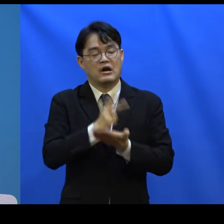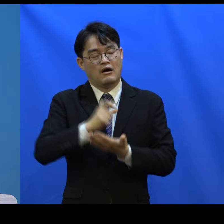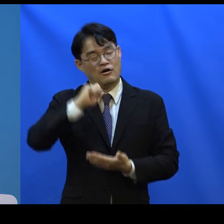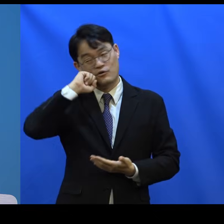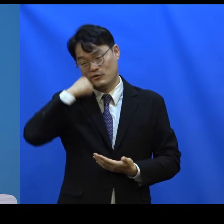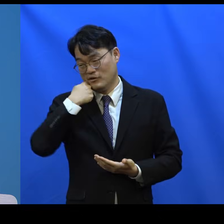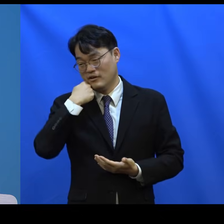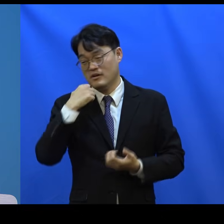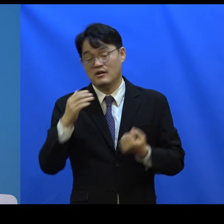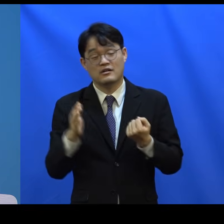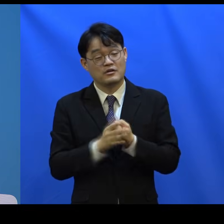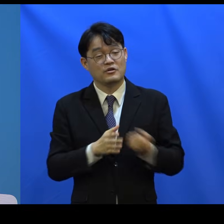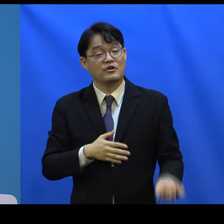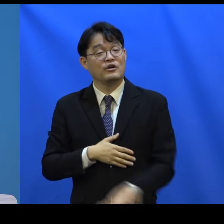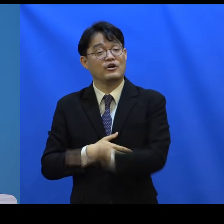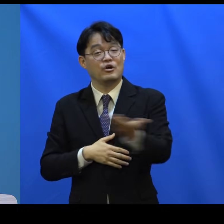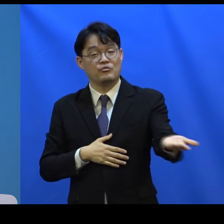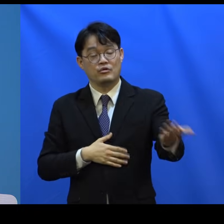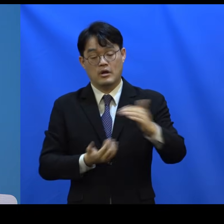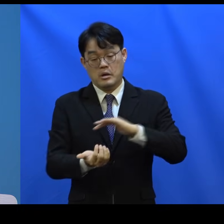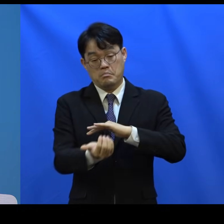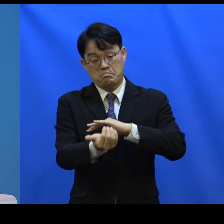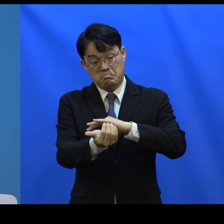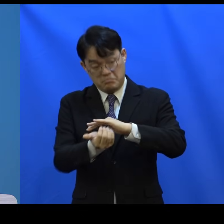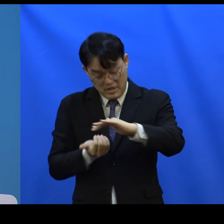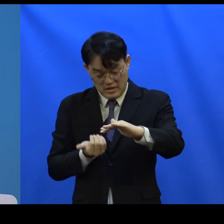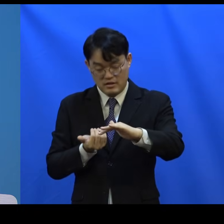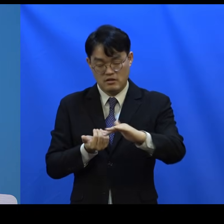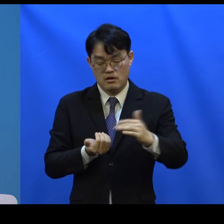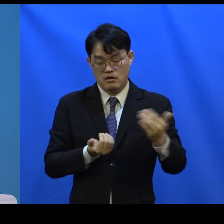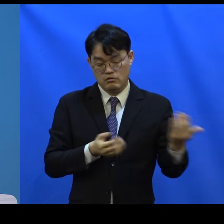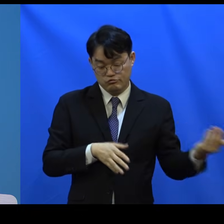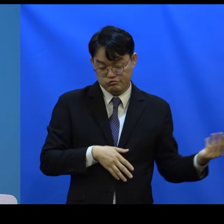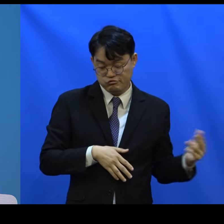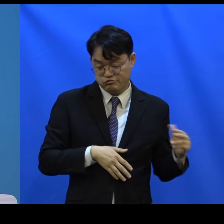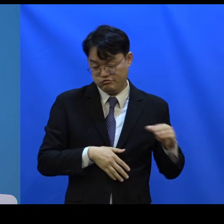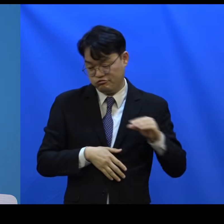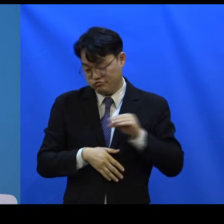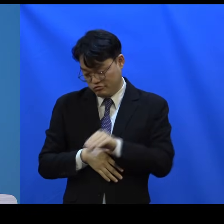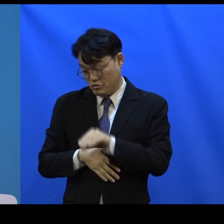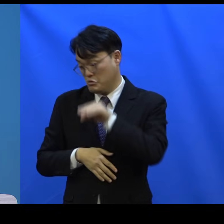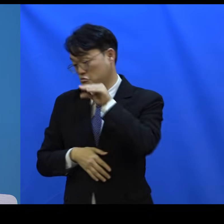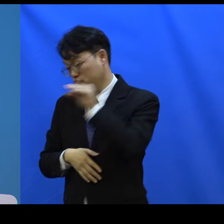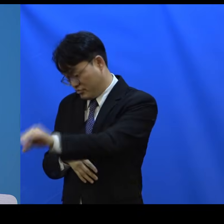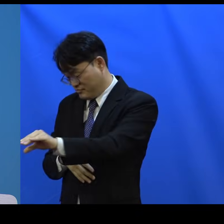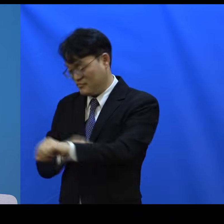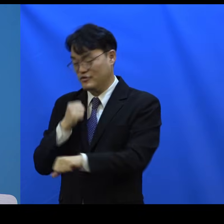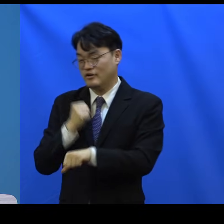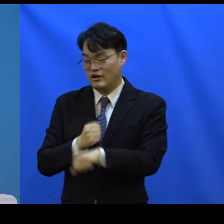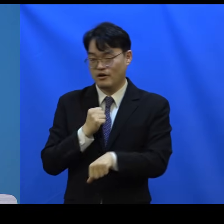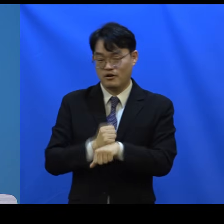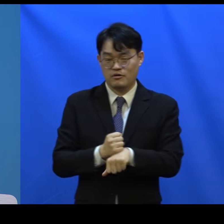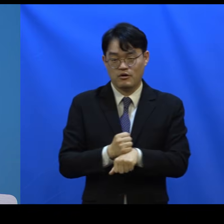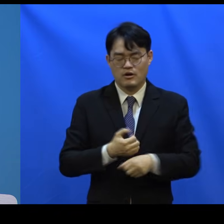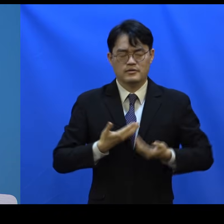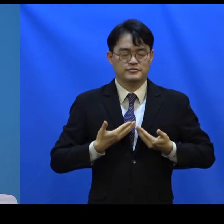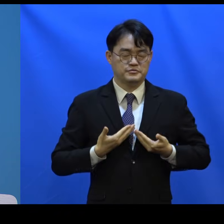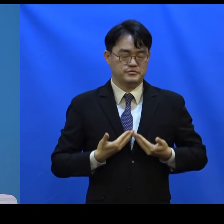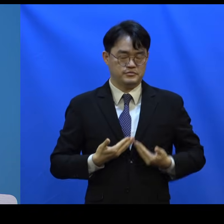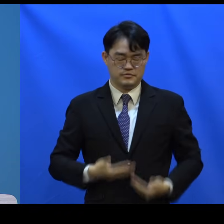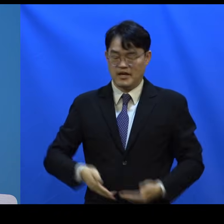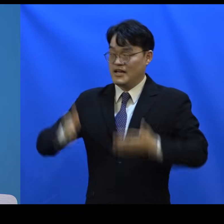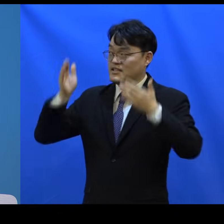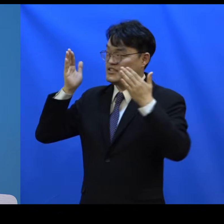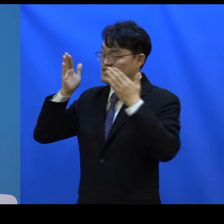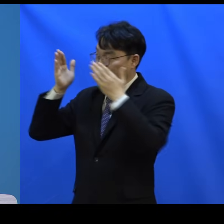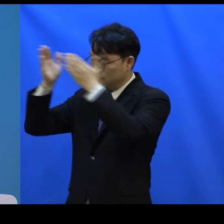그러니까 오면 탁 주차가 있고 그냥 탁 들어오는 건 아니니까 다 감안을 하고 예배에 제대로 들어올 수 있다. 안 그러면 여러분 막